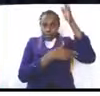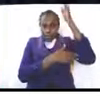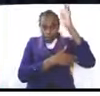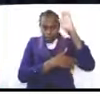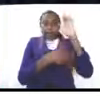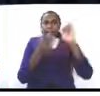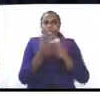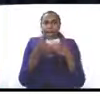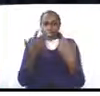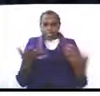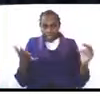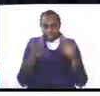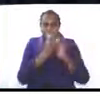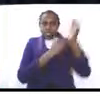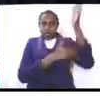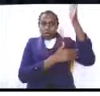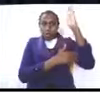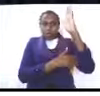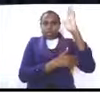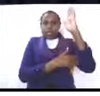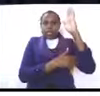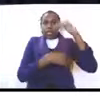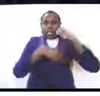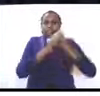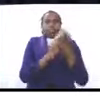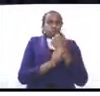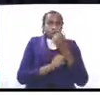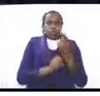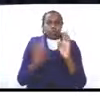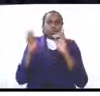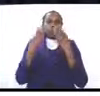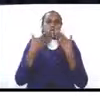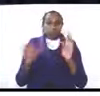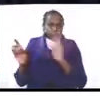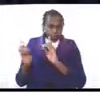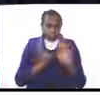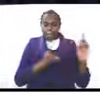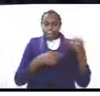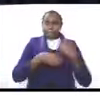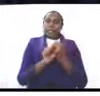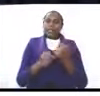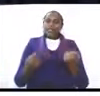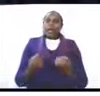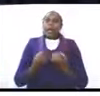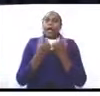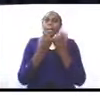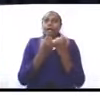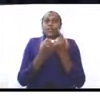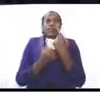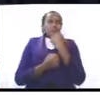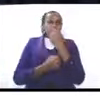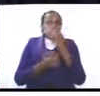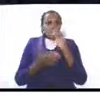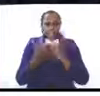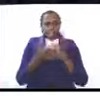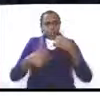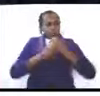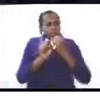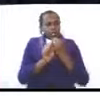ile jambo ambayo Mungu amekuhimiza uweze kuitimiza, tunahimizwa tuweze